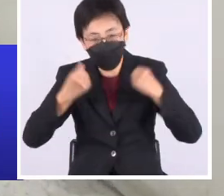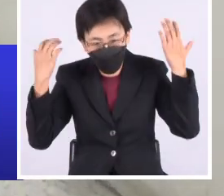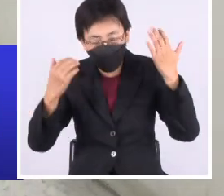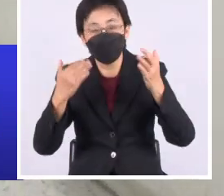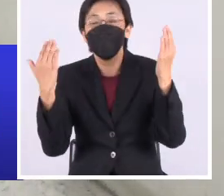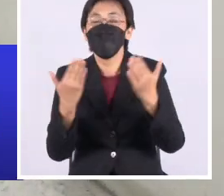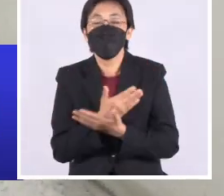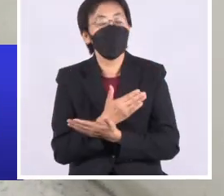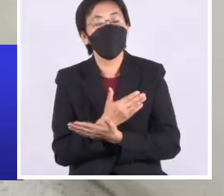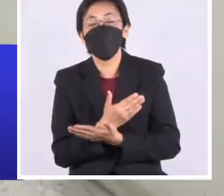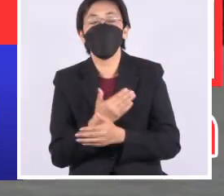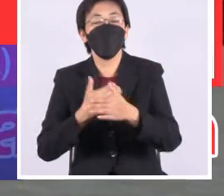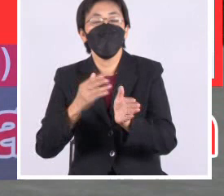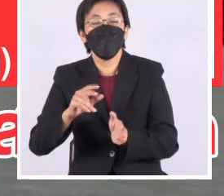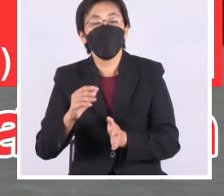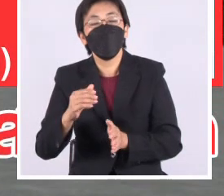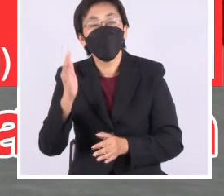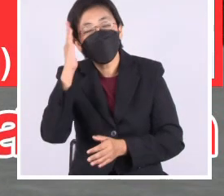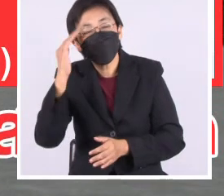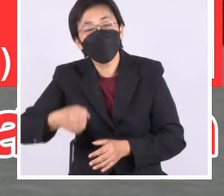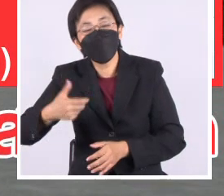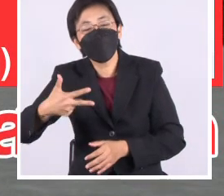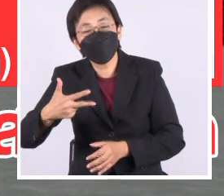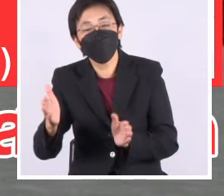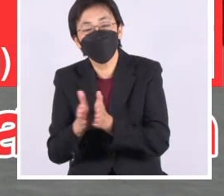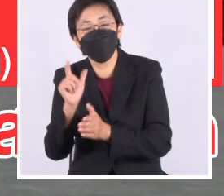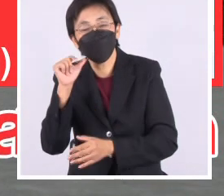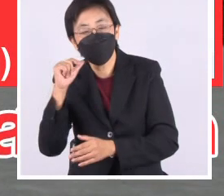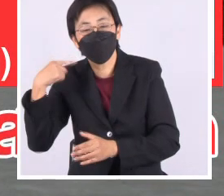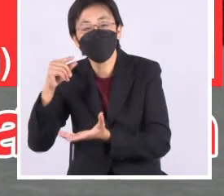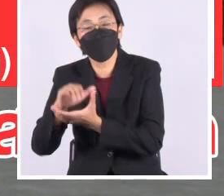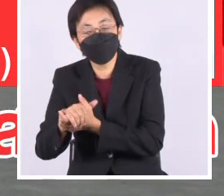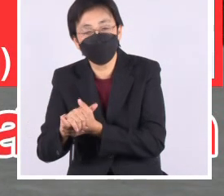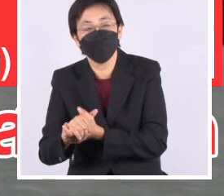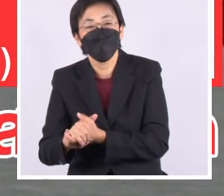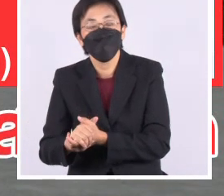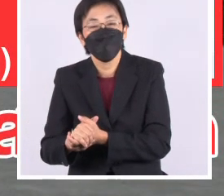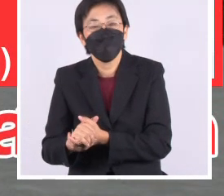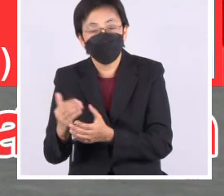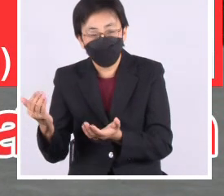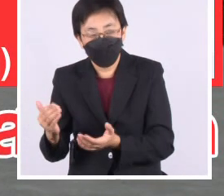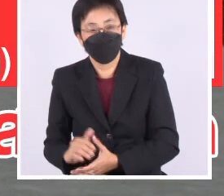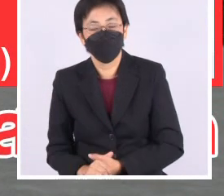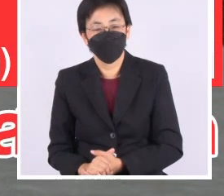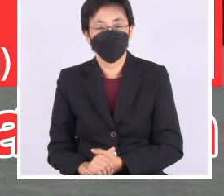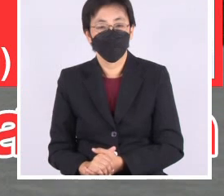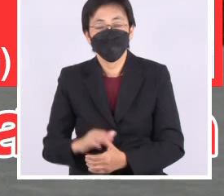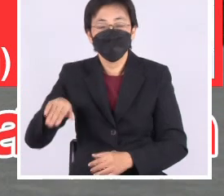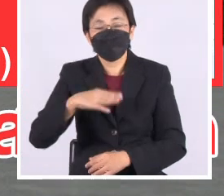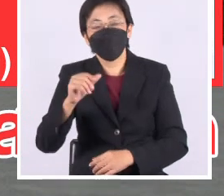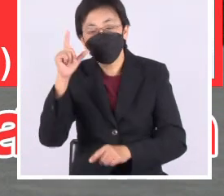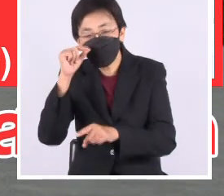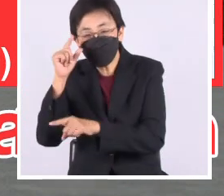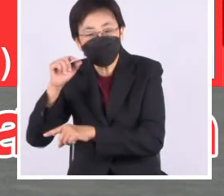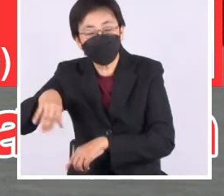3ซึ่งเป็นห้องพักของผู้ต้องหาซึ่งพักอยู่กับแม่และภรรยารวมถึงลูกน้อยของเขาด้วยซึ่งขณะนั้นทุกคนก็หลับหมดแล้ว